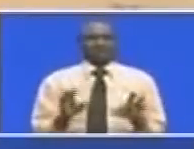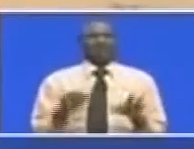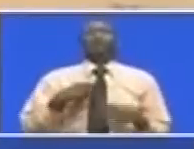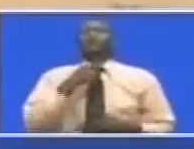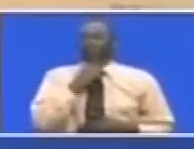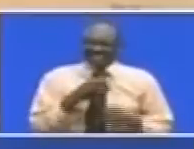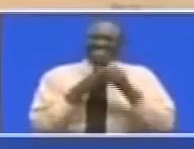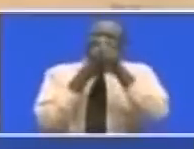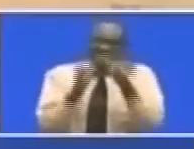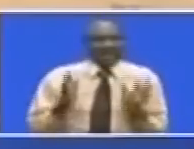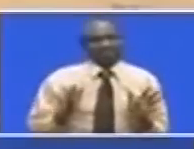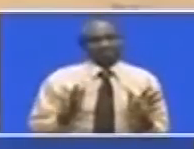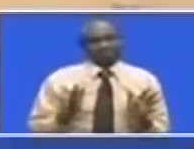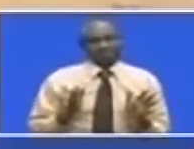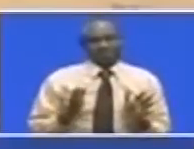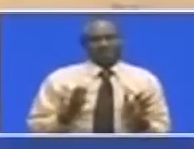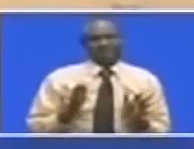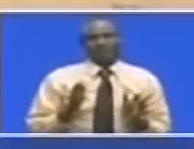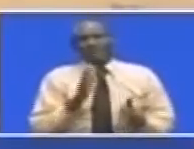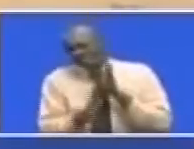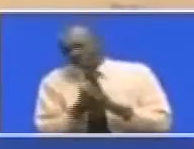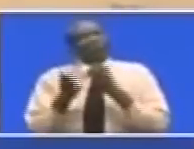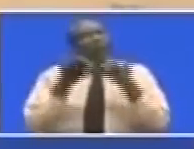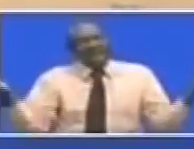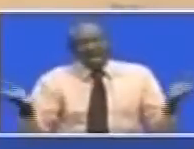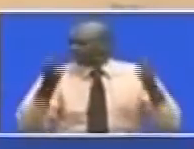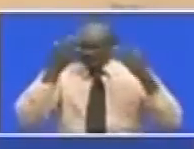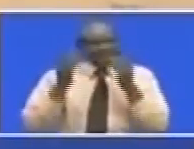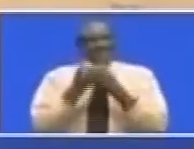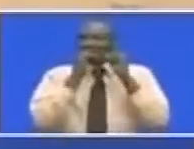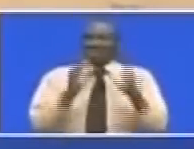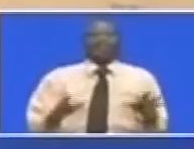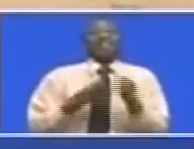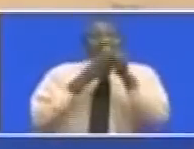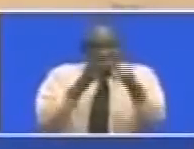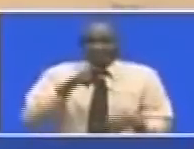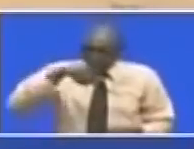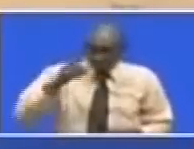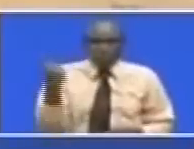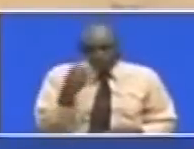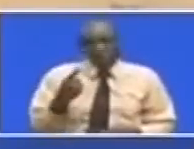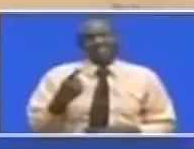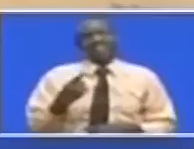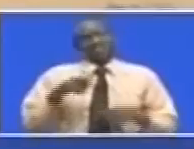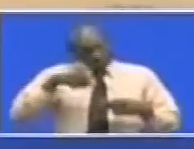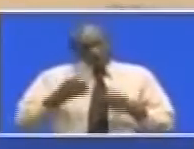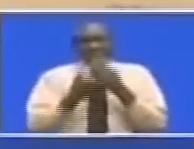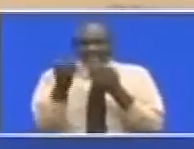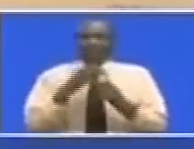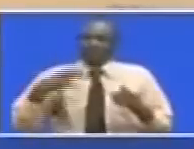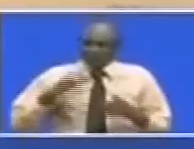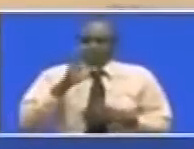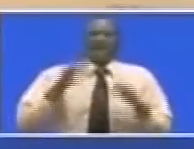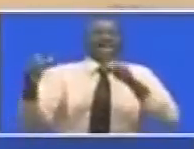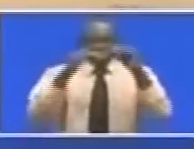tunataka kiongozi usiku kumjaji wanataka wapi hilo swala halipo. Kiongozi yote anatakiwa ni yule ambaye anasimamia maslahi ya wananchi wote